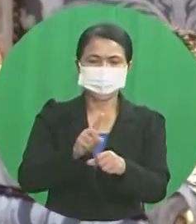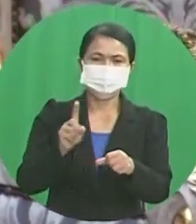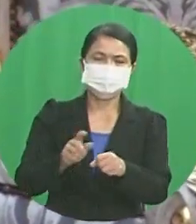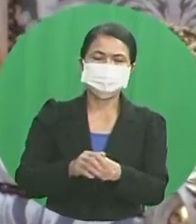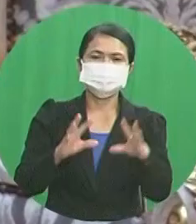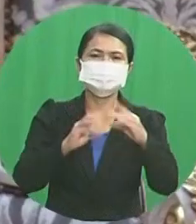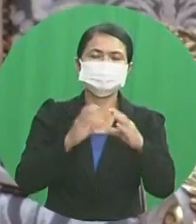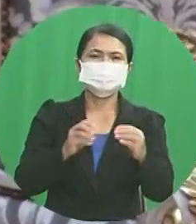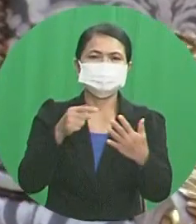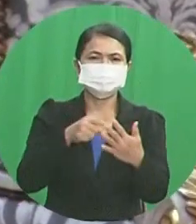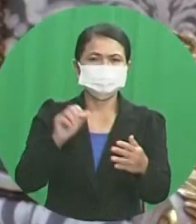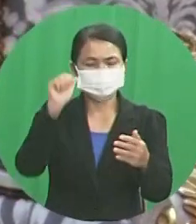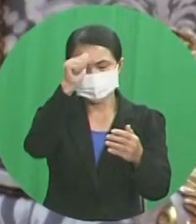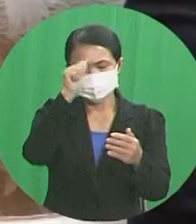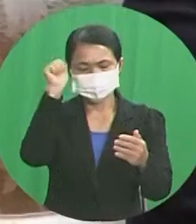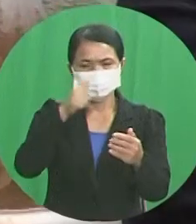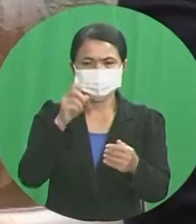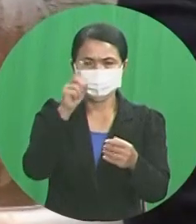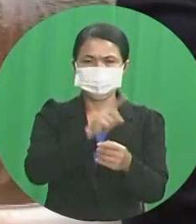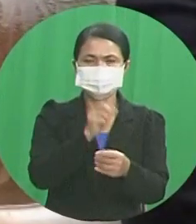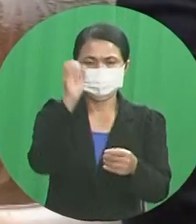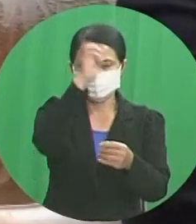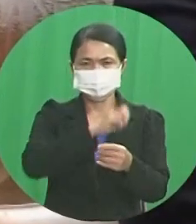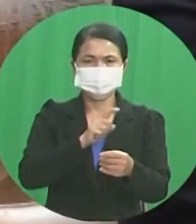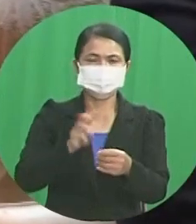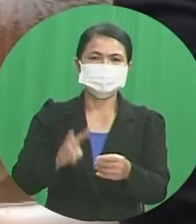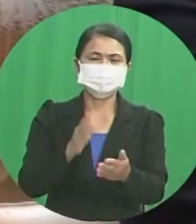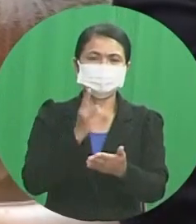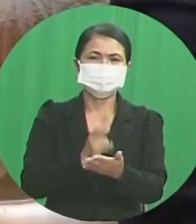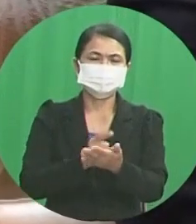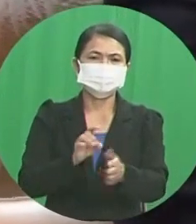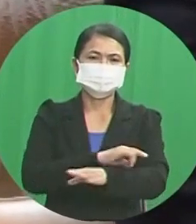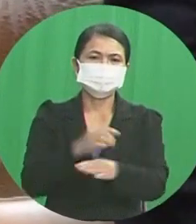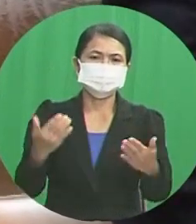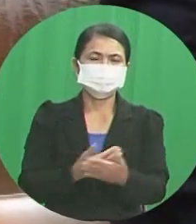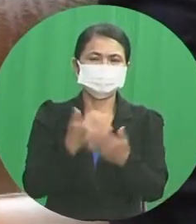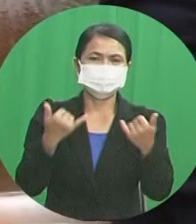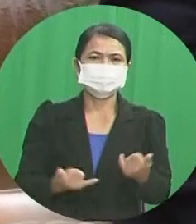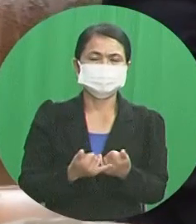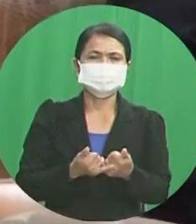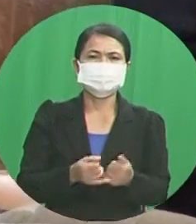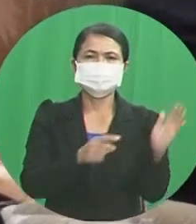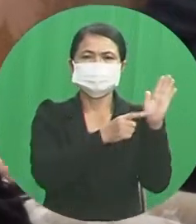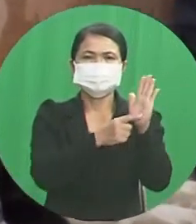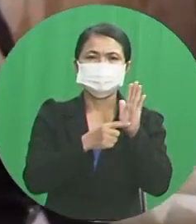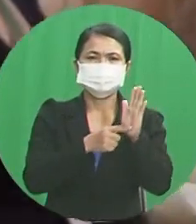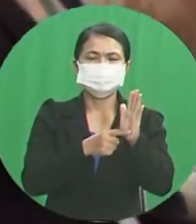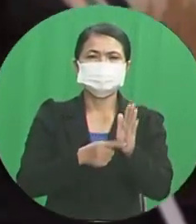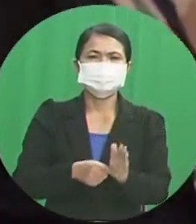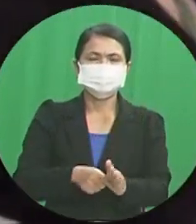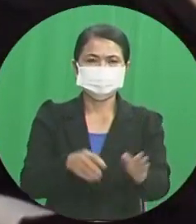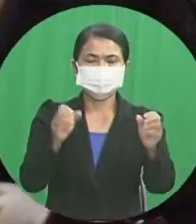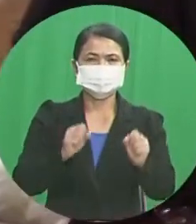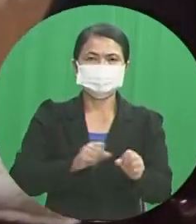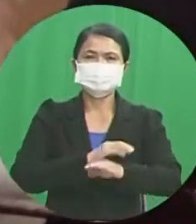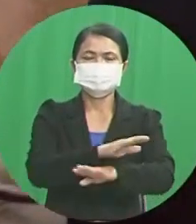និងកិច្ចប្រជុំកំពូលអាស៊ីអឺរ៉ុបលើកទី13ដែលទើបបញ្ចប់នៅកាលពីពេលថ្មីៗនេះ ដែលបានបង្ហាញពីកិត្យានុភាព